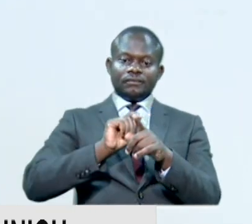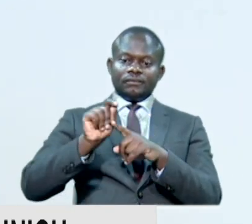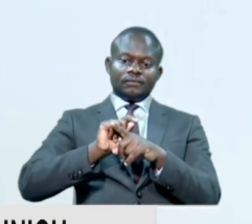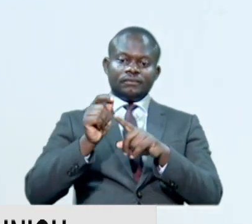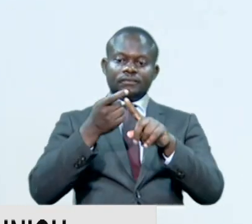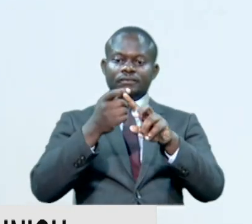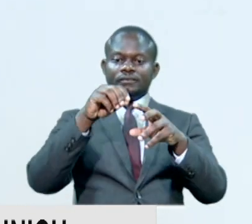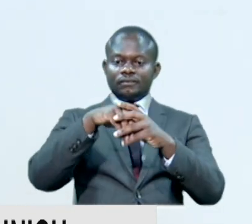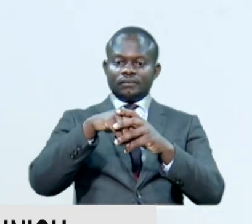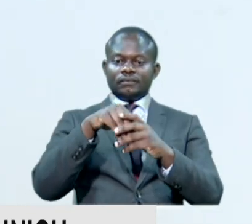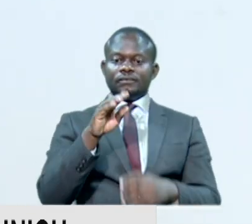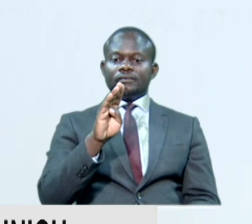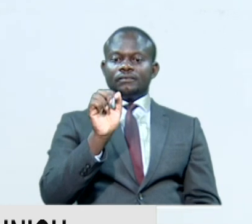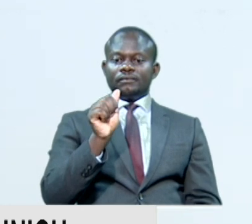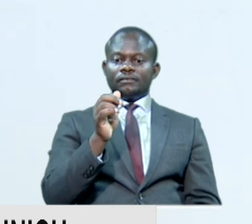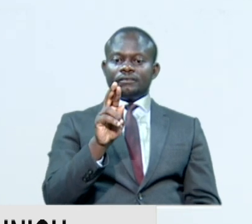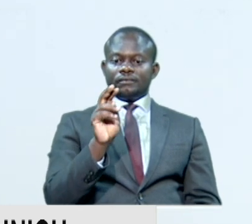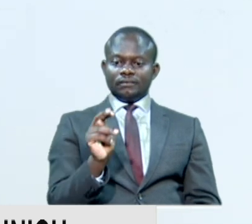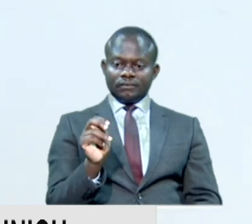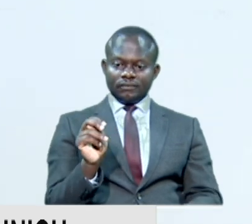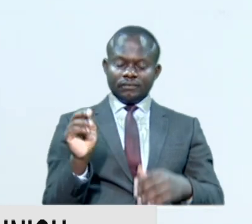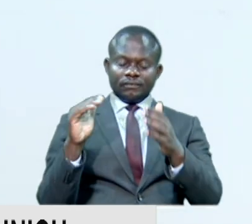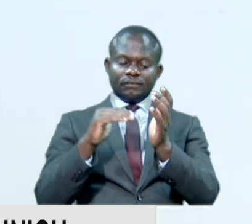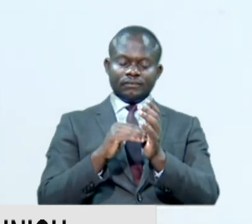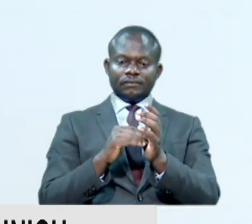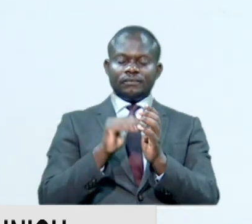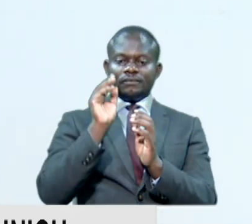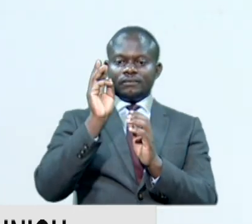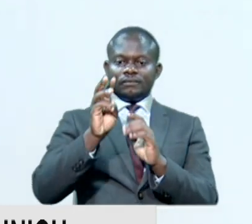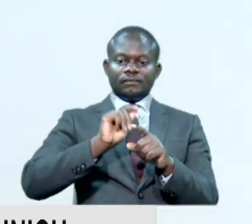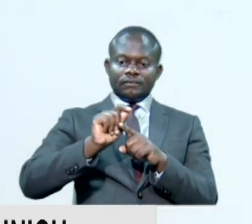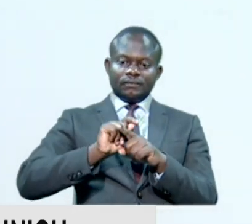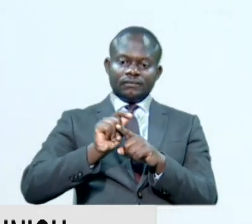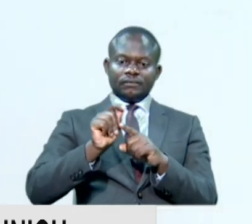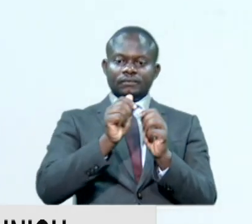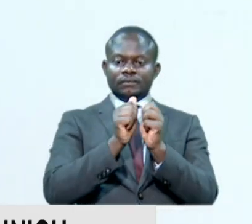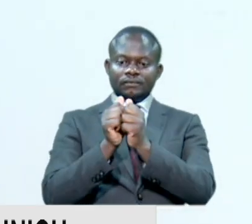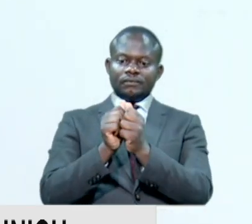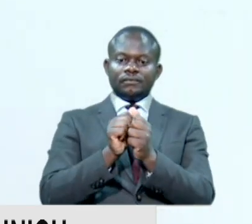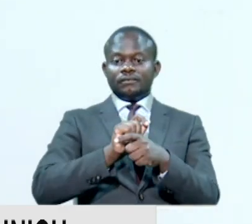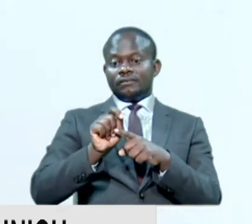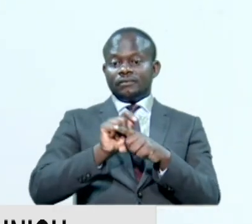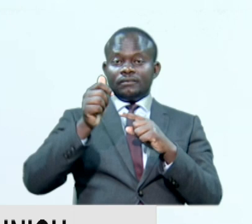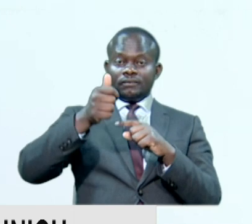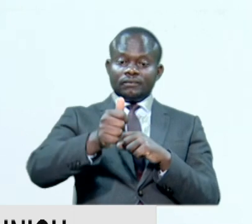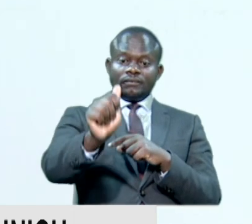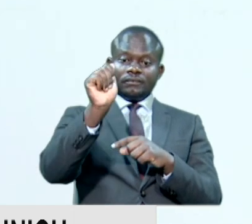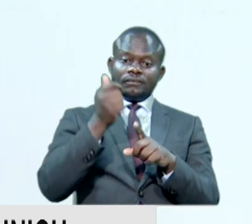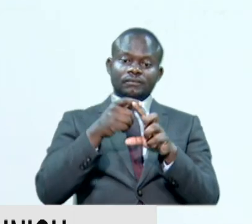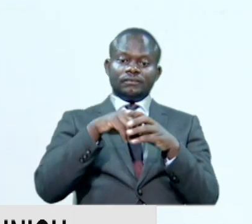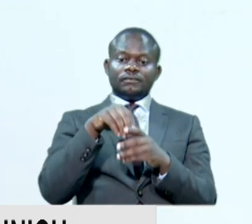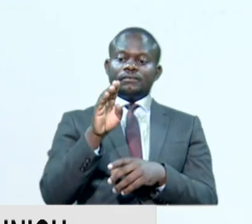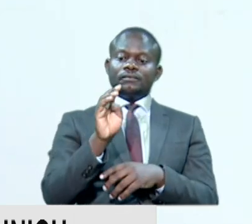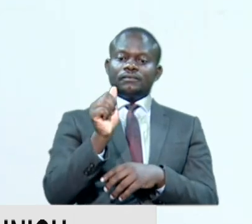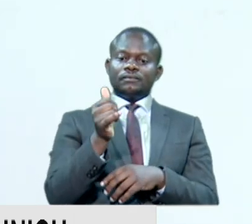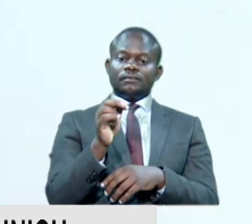uvuye muri Bayer ikindi bakazanatozwa n'abatoza babo bavuye muri Bayer nuko